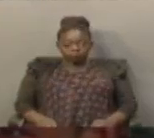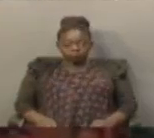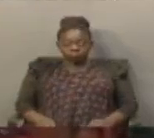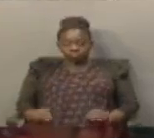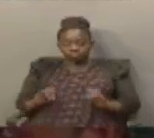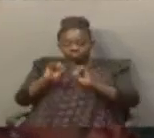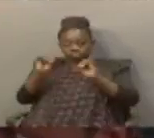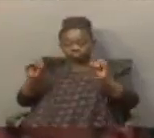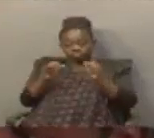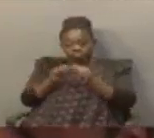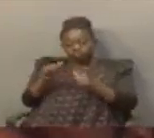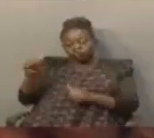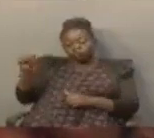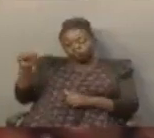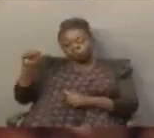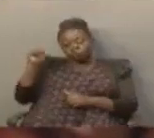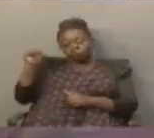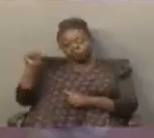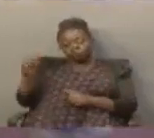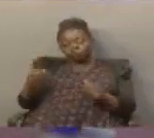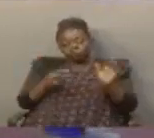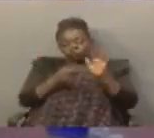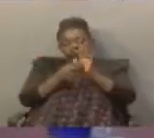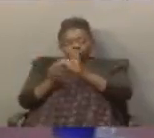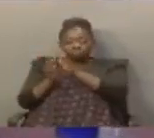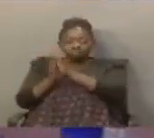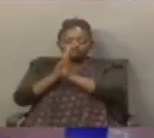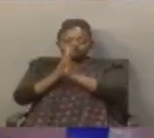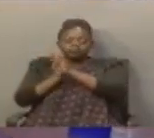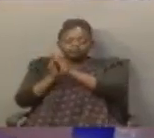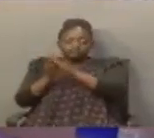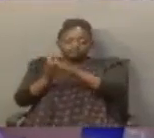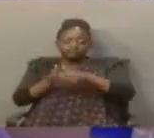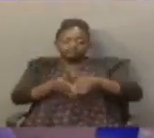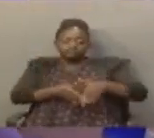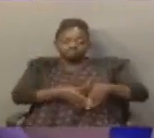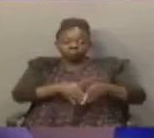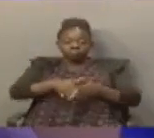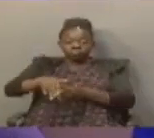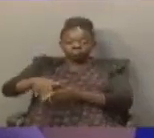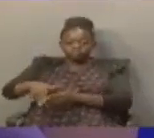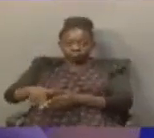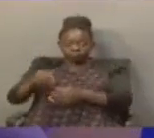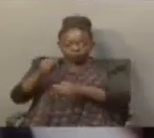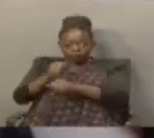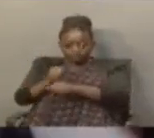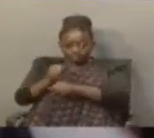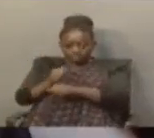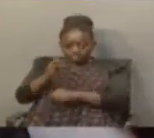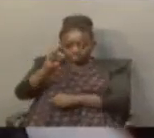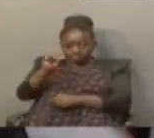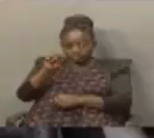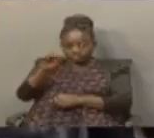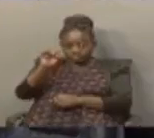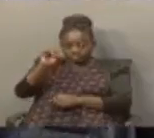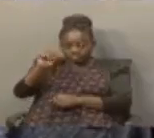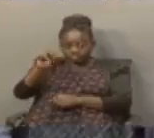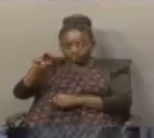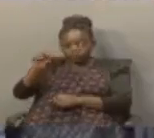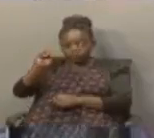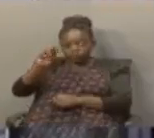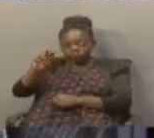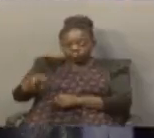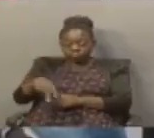mawulire agataliikonfuufu olunaku olw'eggulo, twakulaze emboozi okwanjula kwa mwana muwala Mariam Nalubega bwe kwayiise